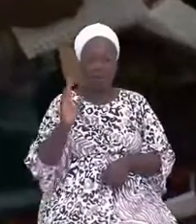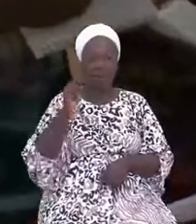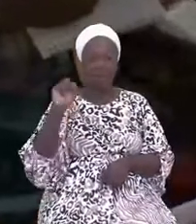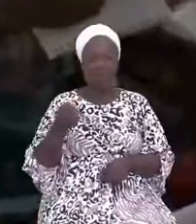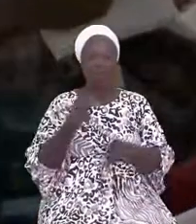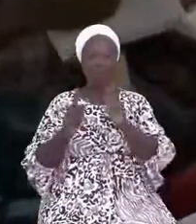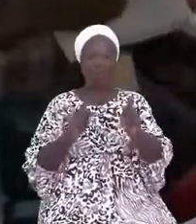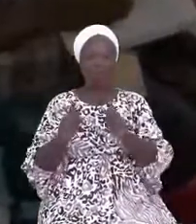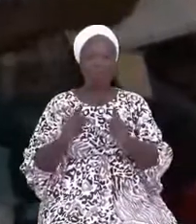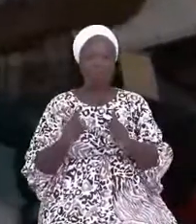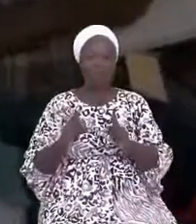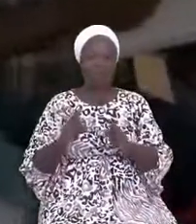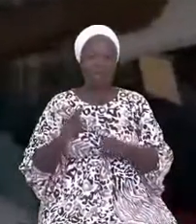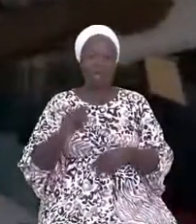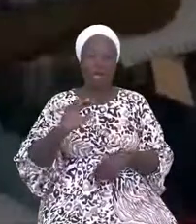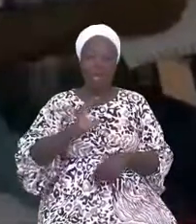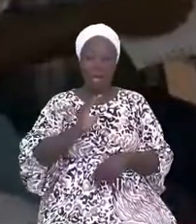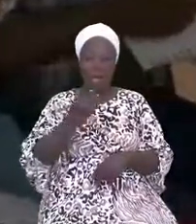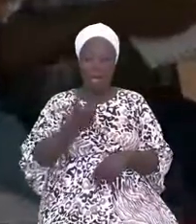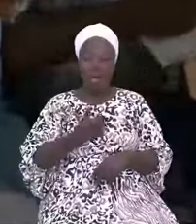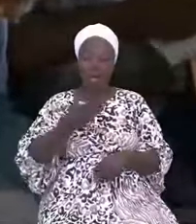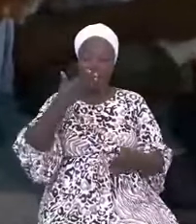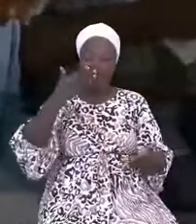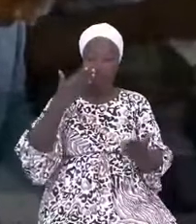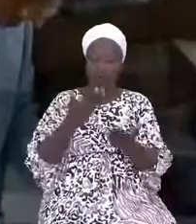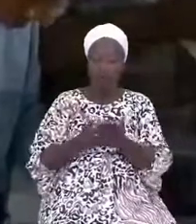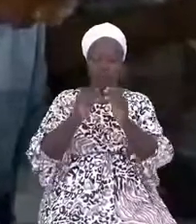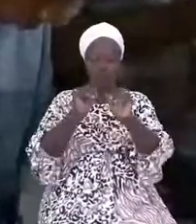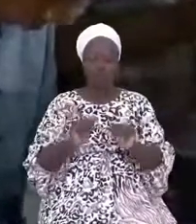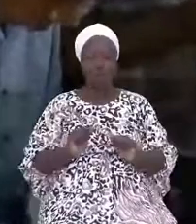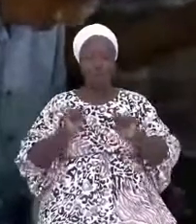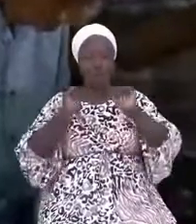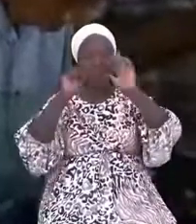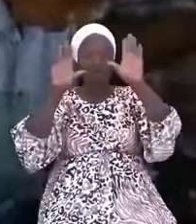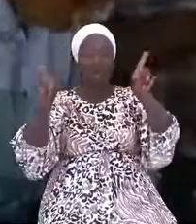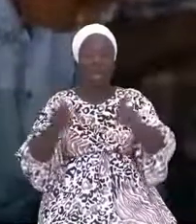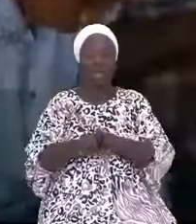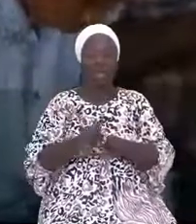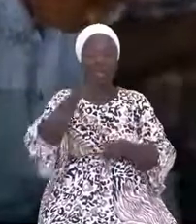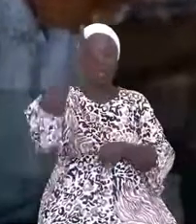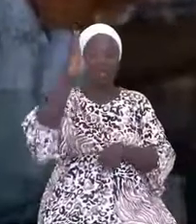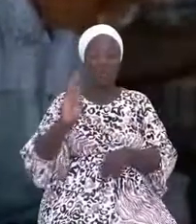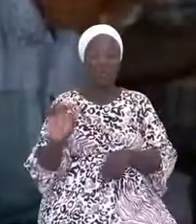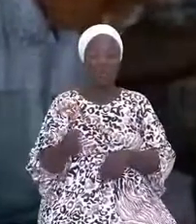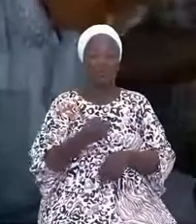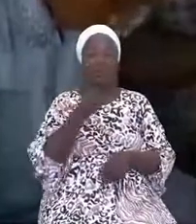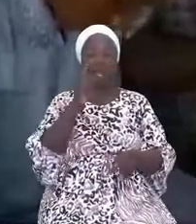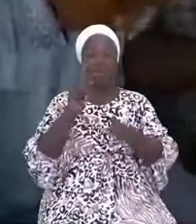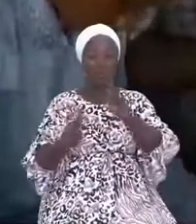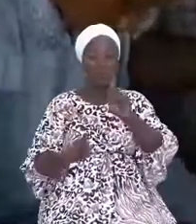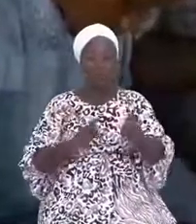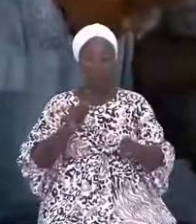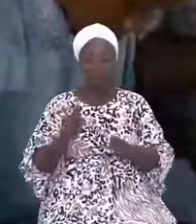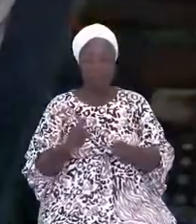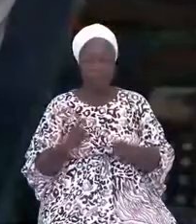qui notre Dieu est qui est un garçon et une fille qui va à l'école et